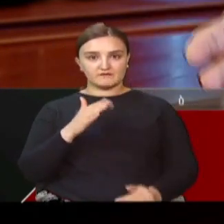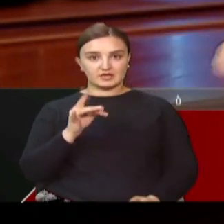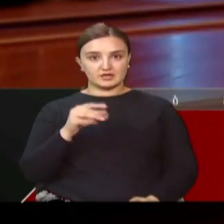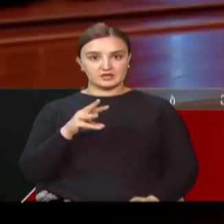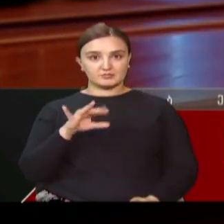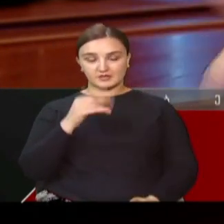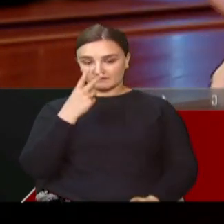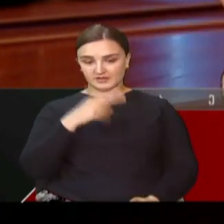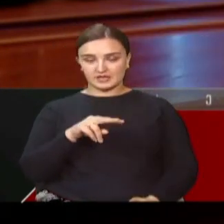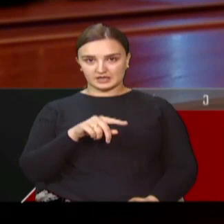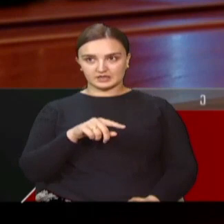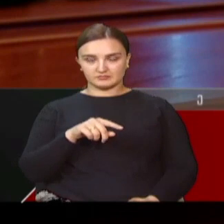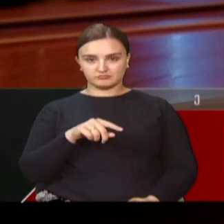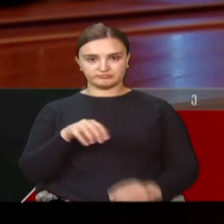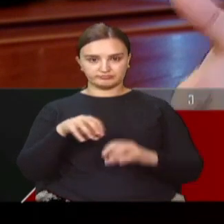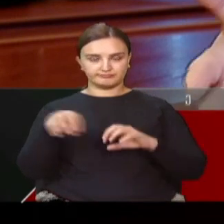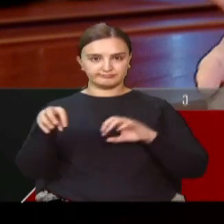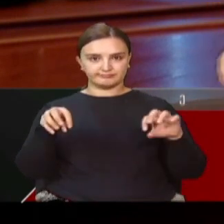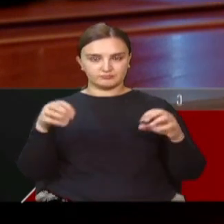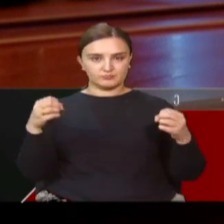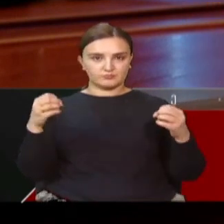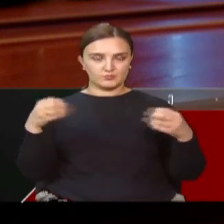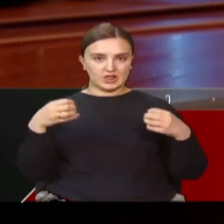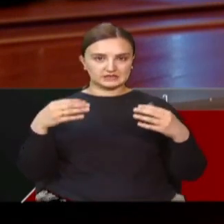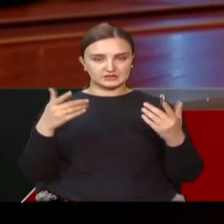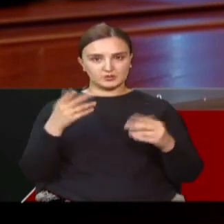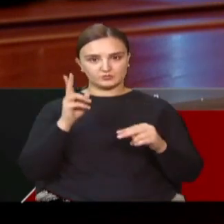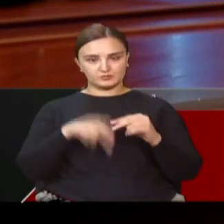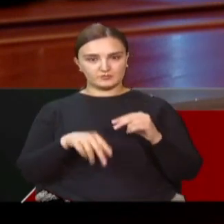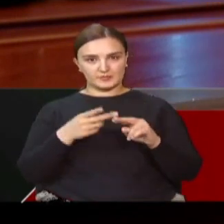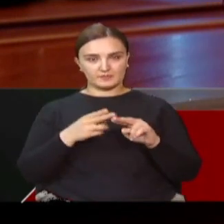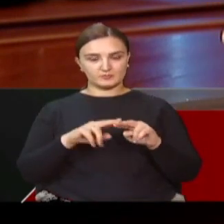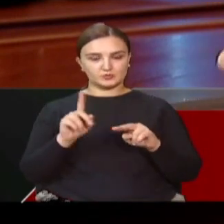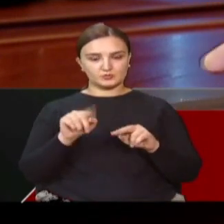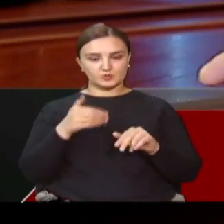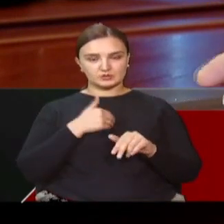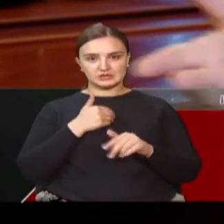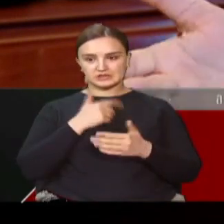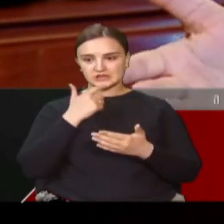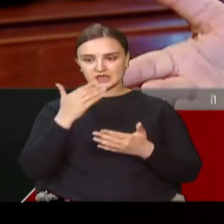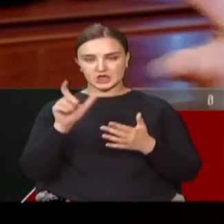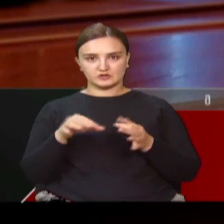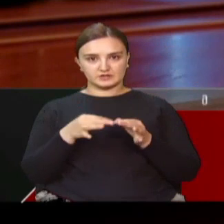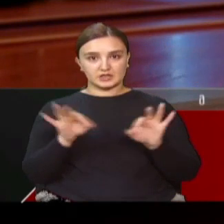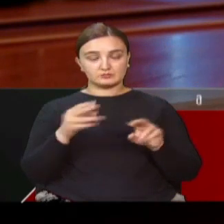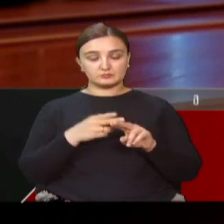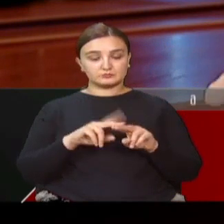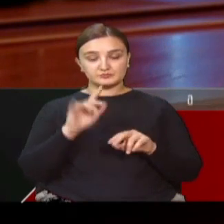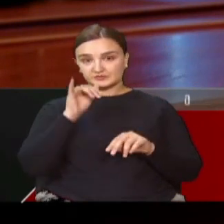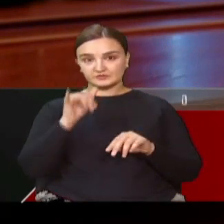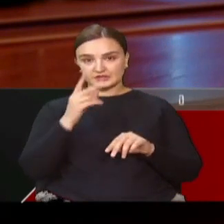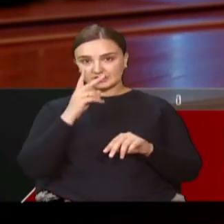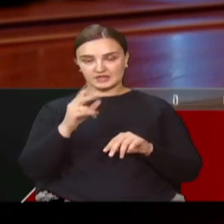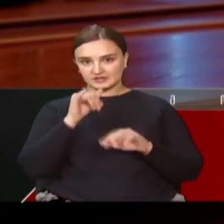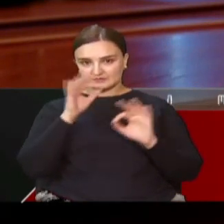ნახეთ ჩვენ დეპოლარიზაცია შეუწყო ხელი ამან თუ პოლარიზებას და იმიტომაც არის რომ ეხლა ვითომ უნდა სააკაშვილის გამოშვება. Rato, იმიტომ რომ ვერ ნახეს